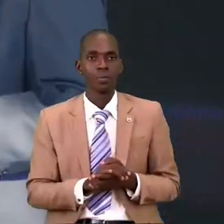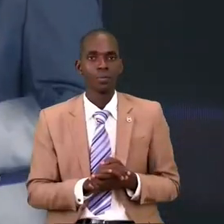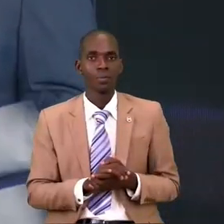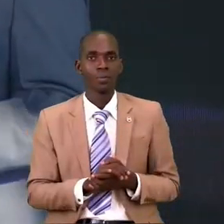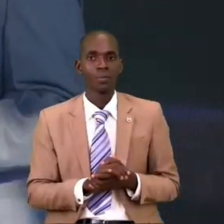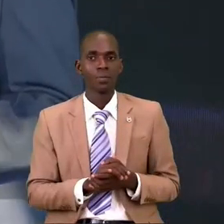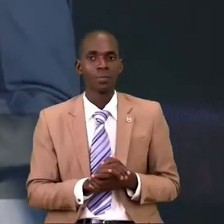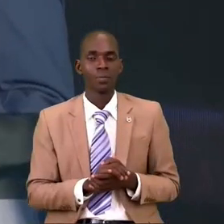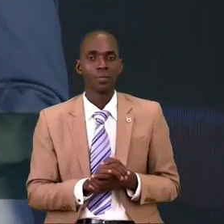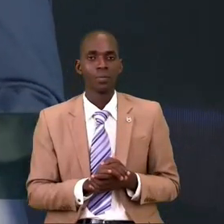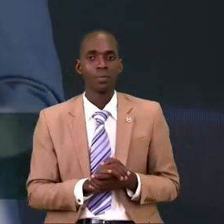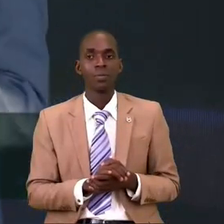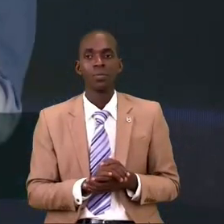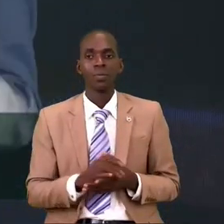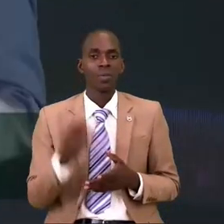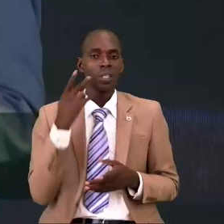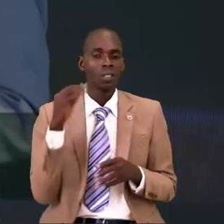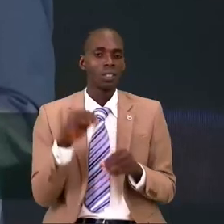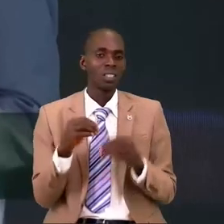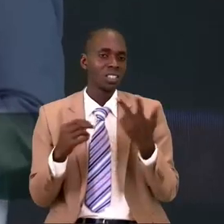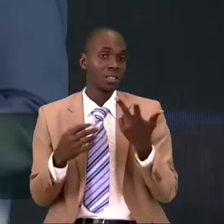considérer. Premièrement,